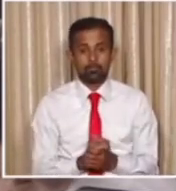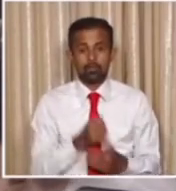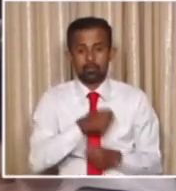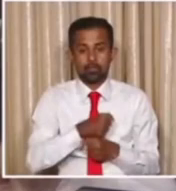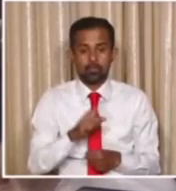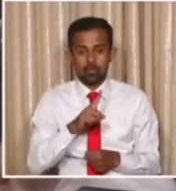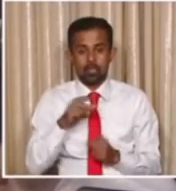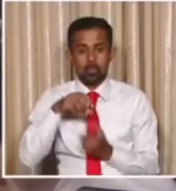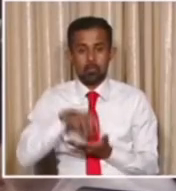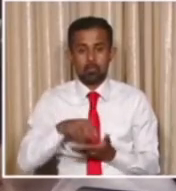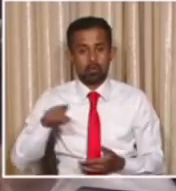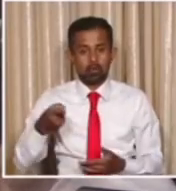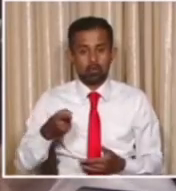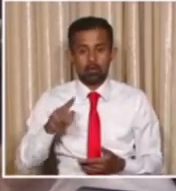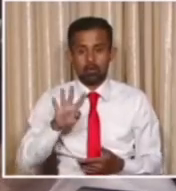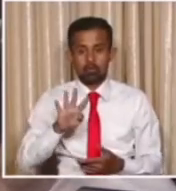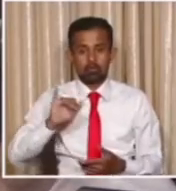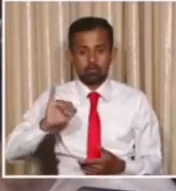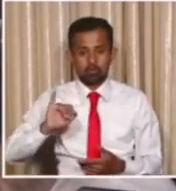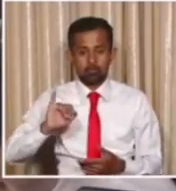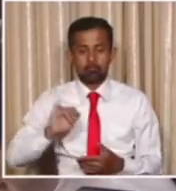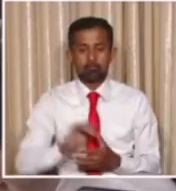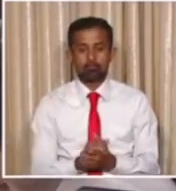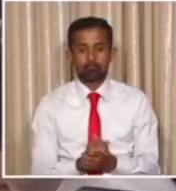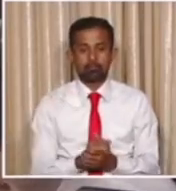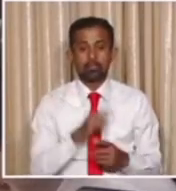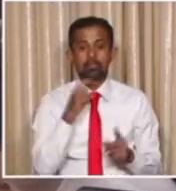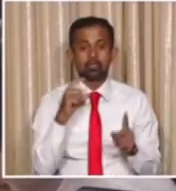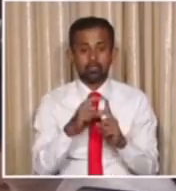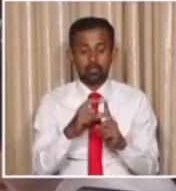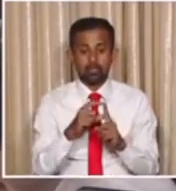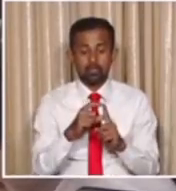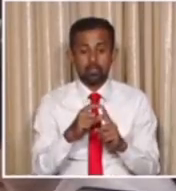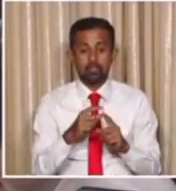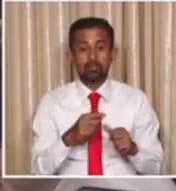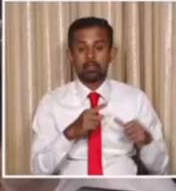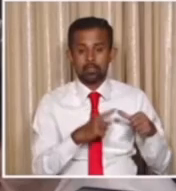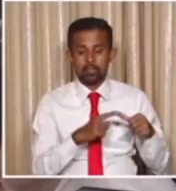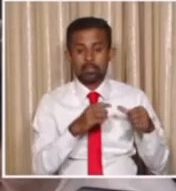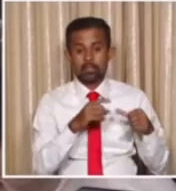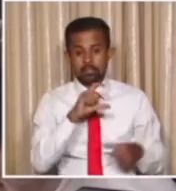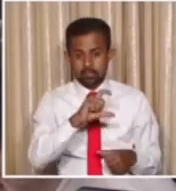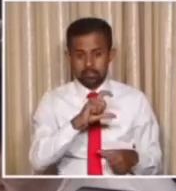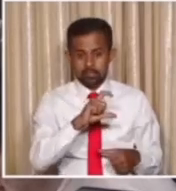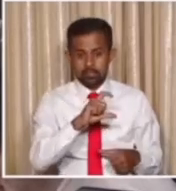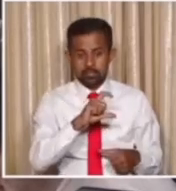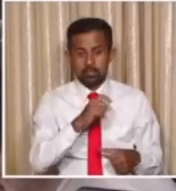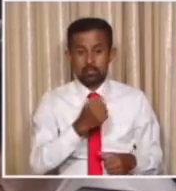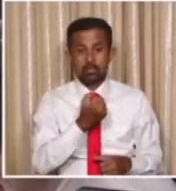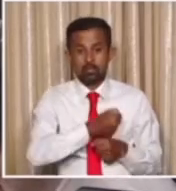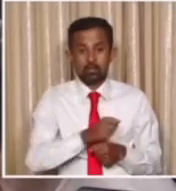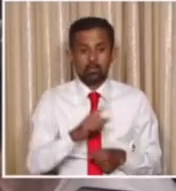මිනිස්ට්‍රී එකයි, ප්‍රොවින්ෂල් 146යි. ඩිවිෂනල් හොස්පිටල් ටයිප් සී ලයින් මිනිස්ට්‍රී